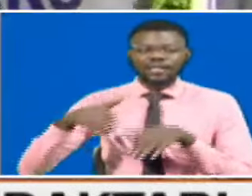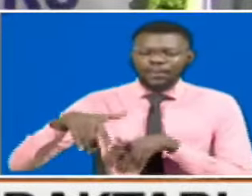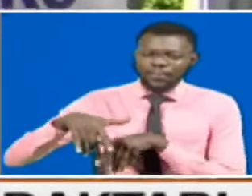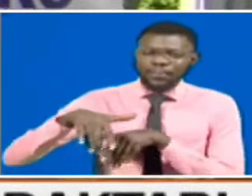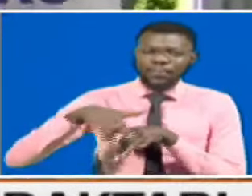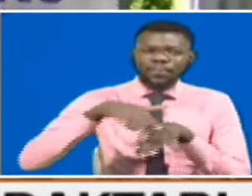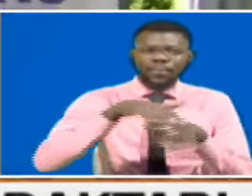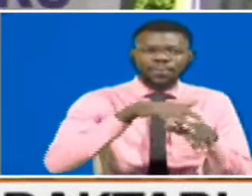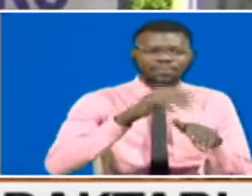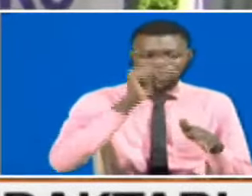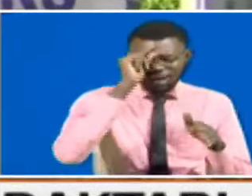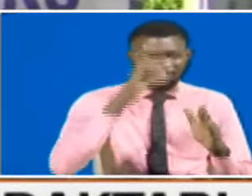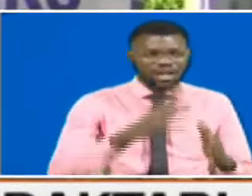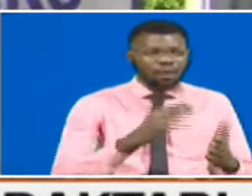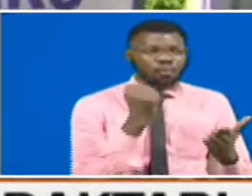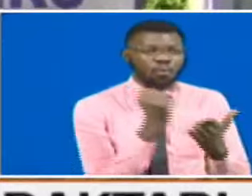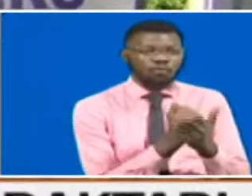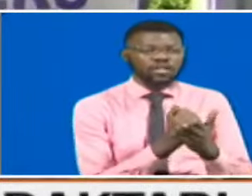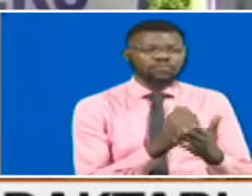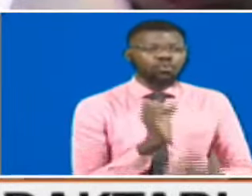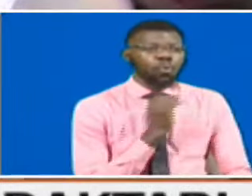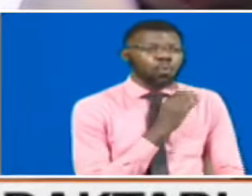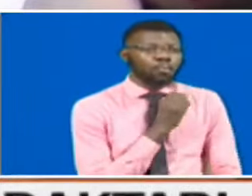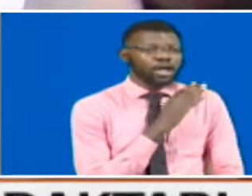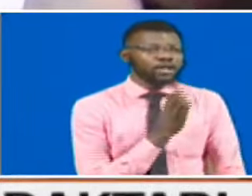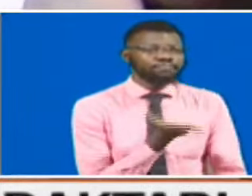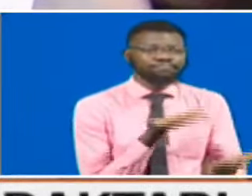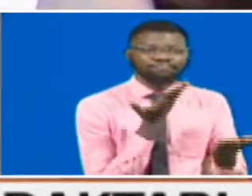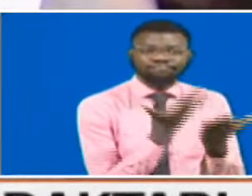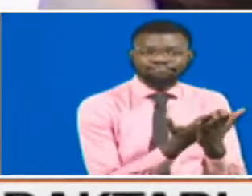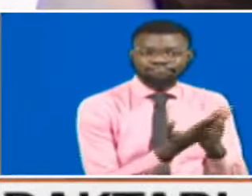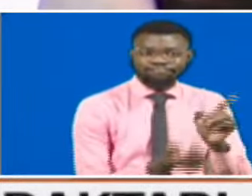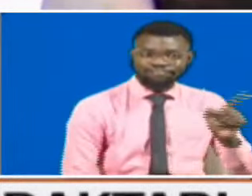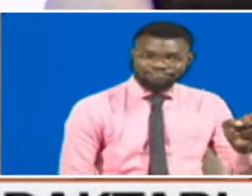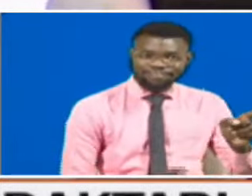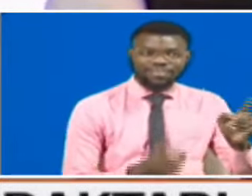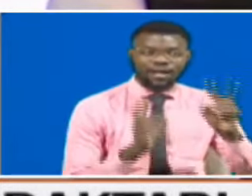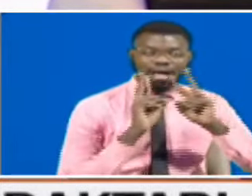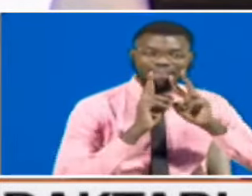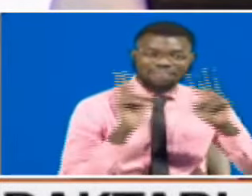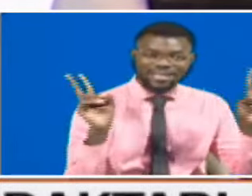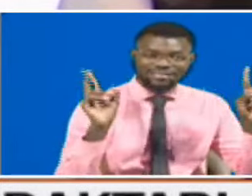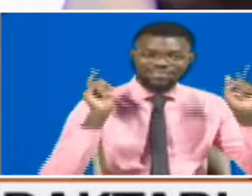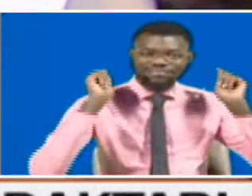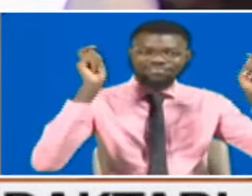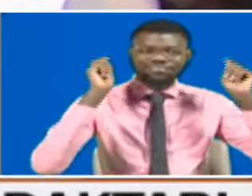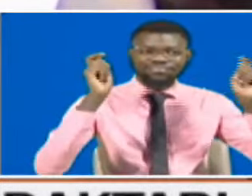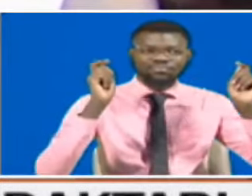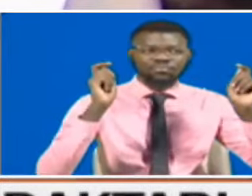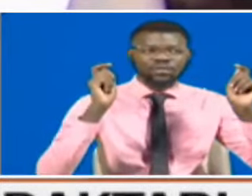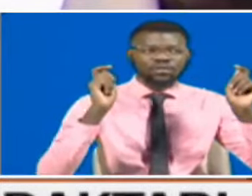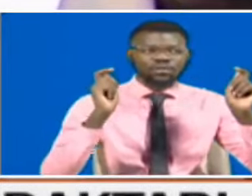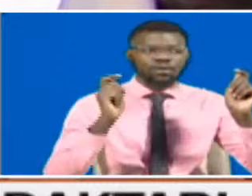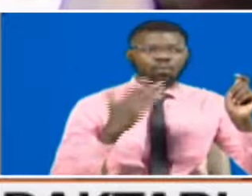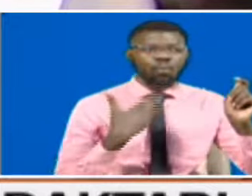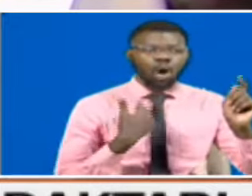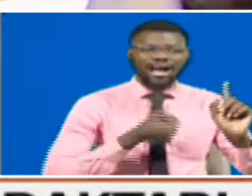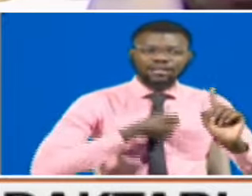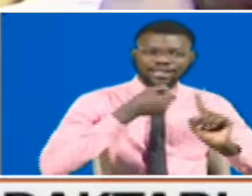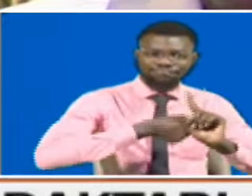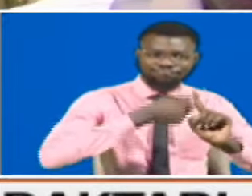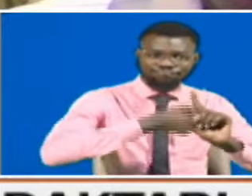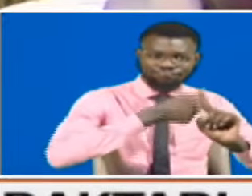Governor Susan Kihika kuwasilisha malalamishi yao. We plan for this peaceful demonstration to also try and push the